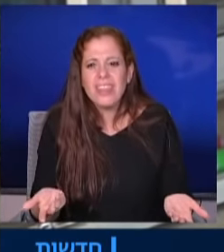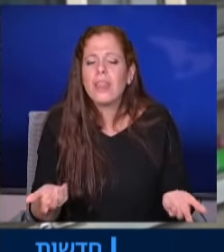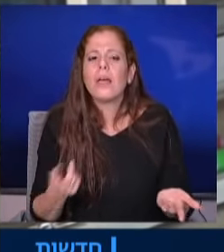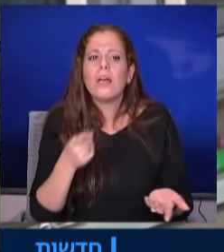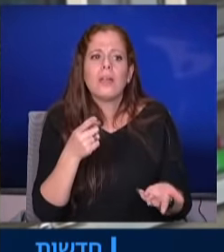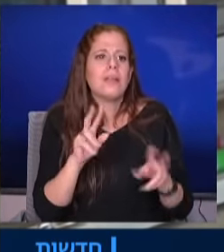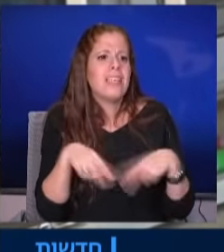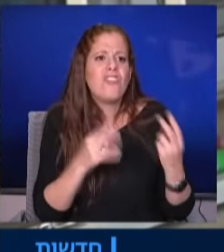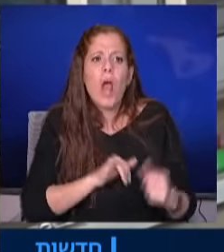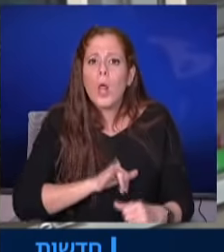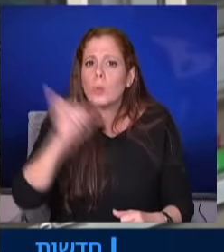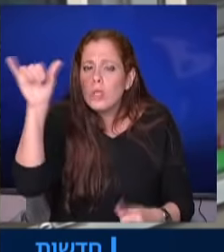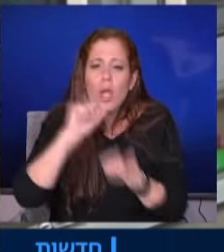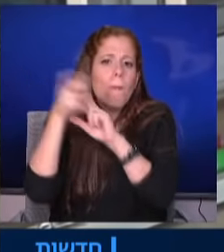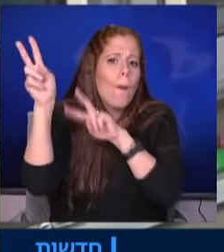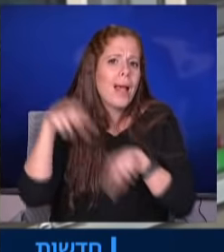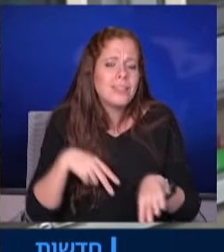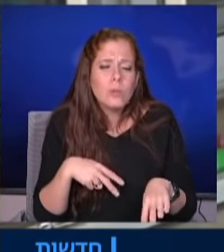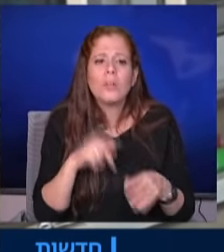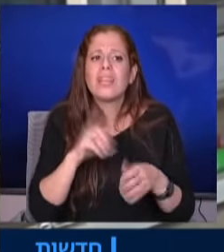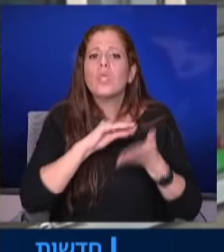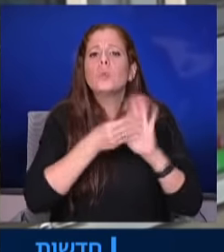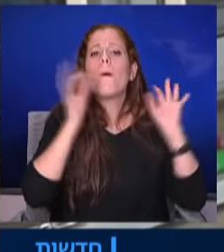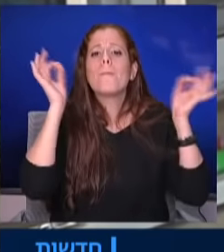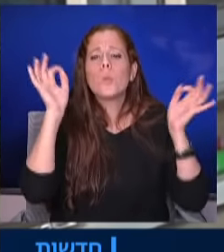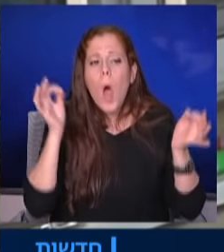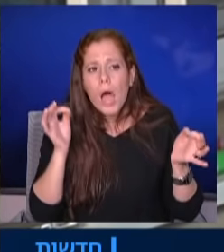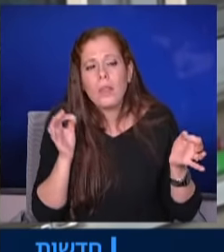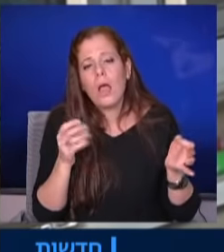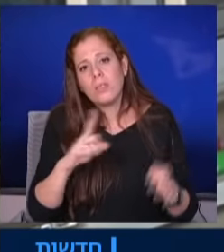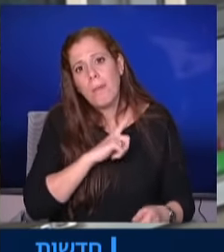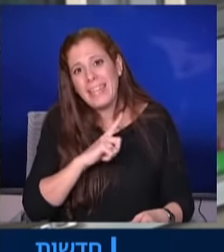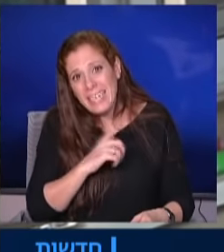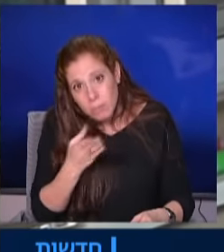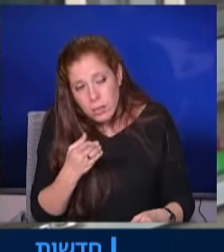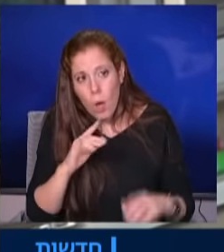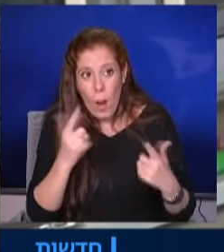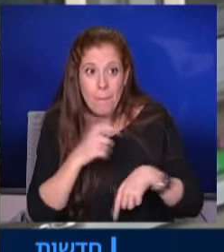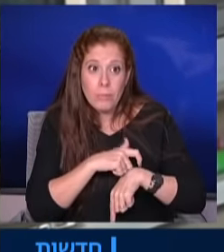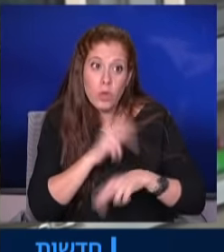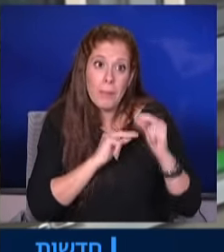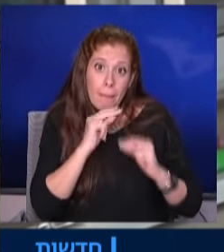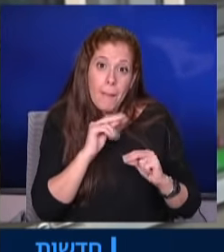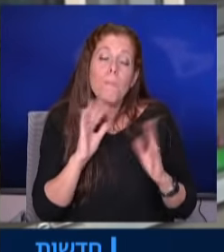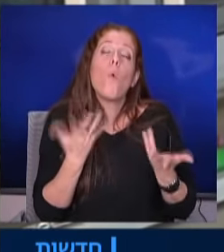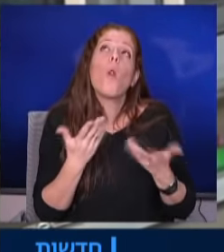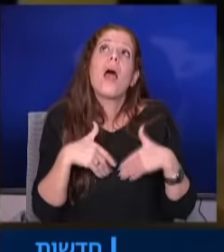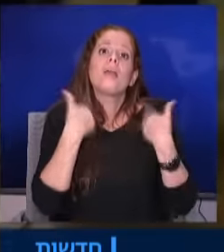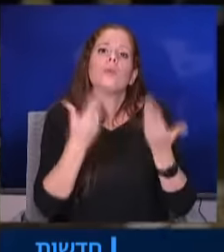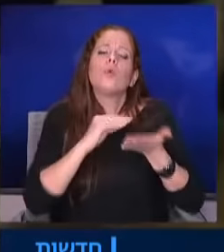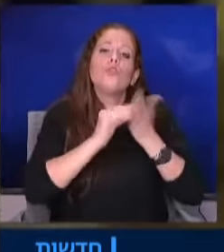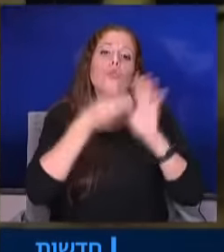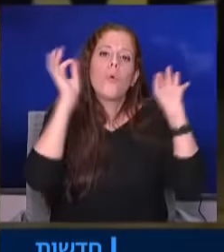אי אפשר לטוס לשם או חזרה, אז צריך אישור מיוחד. אז בעצם ממתינים לזה, ויכול להיות שבזמן שאנחנו מדברים אולי יינתן האישור